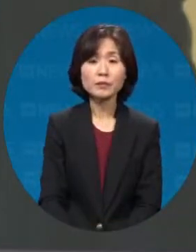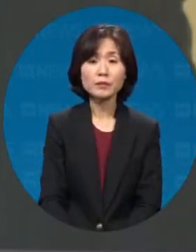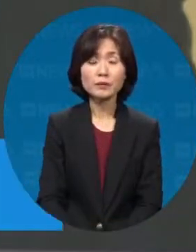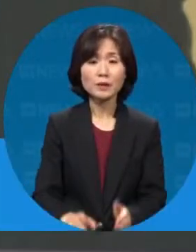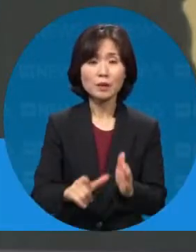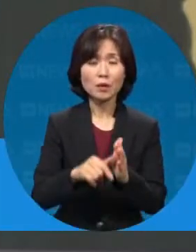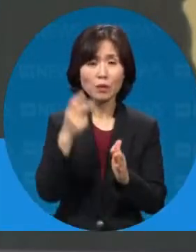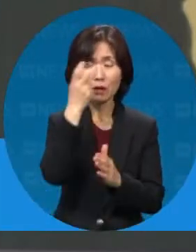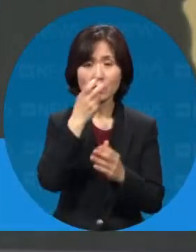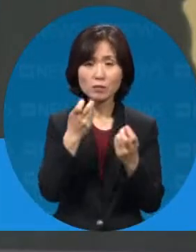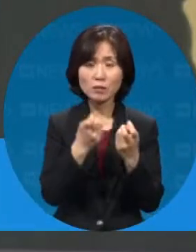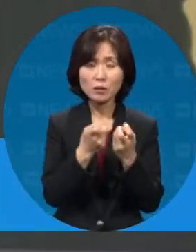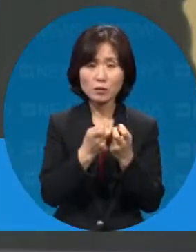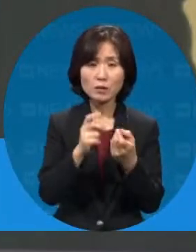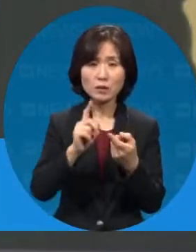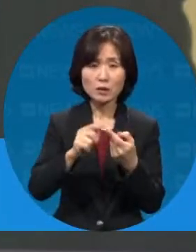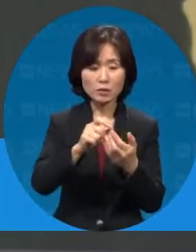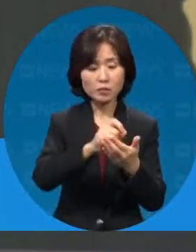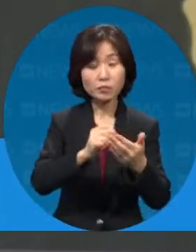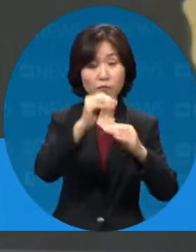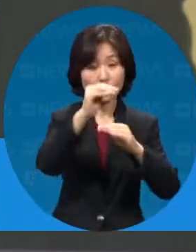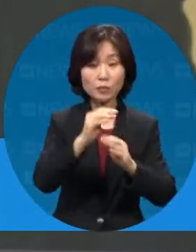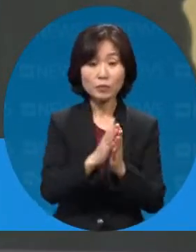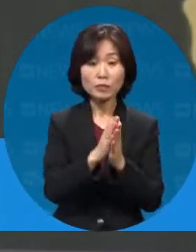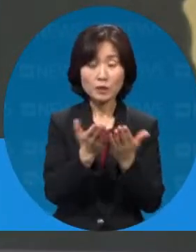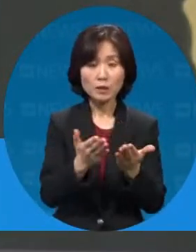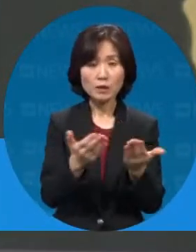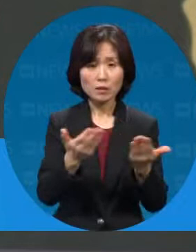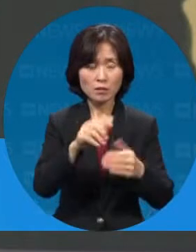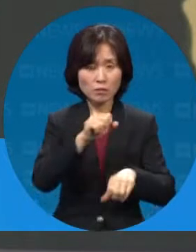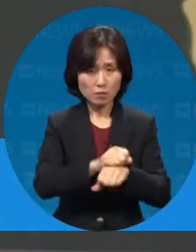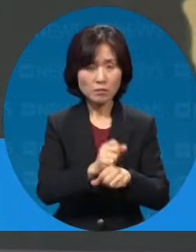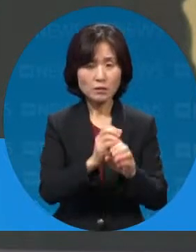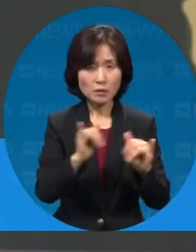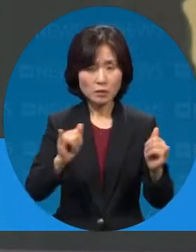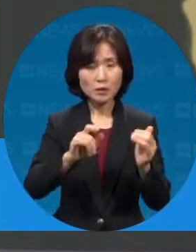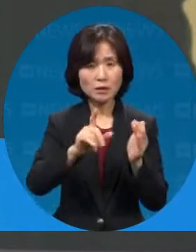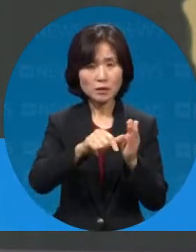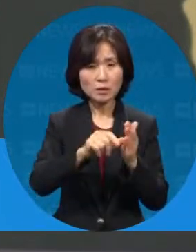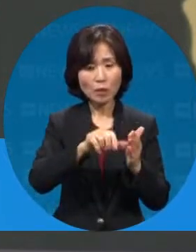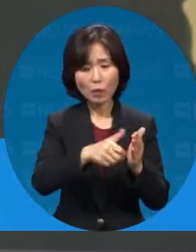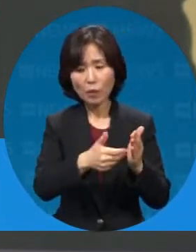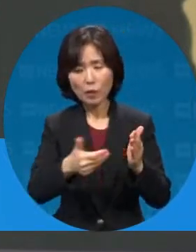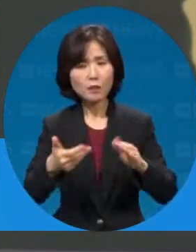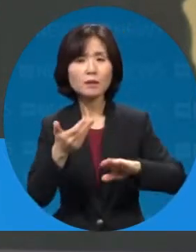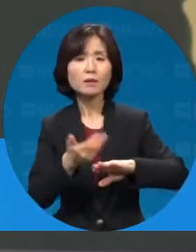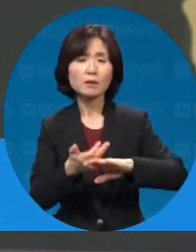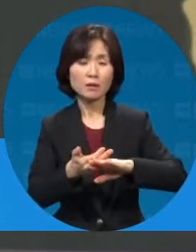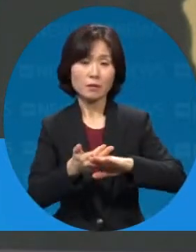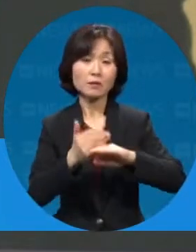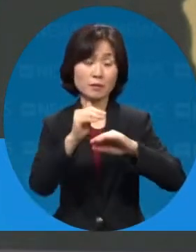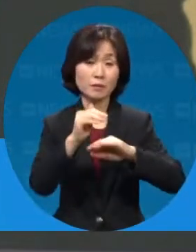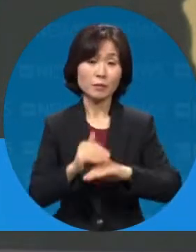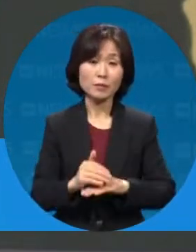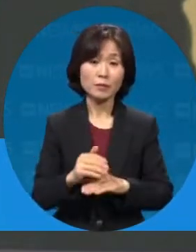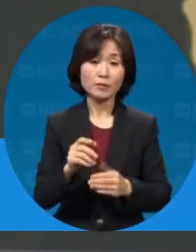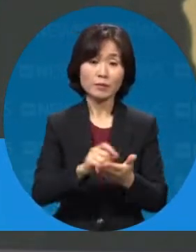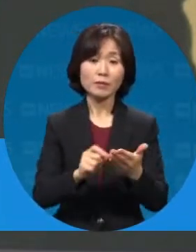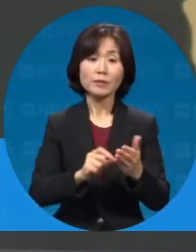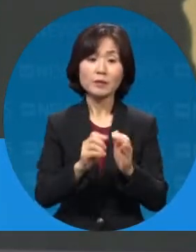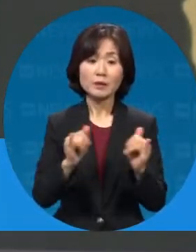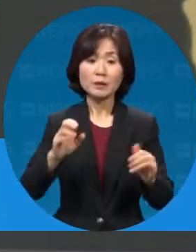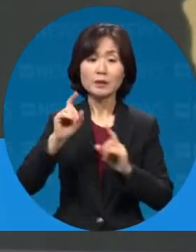시간 관리법을 다룬 책, 일 잘하는 사람의 시간은 다르게 흘러간다를 소개해드립니다. 이 책의 저자